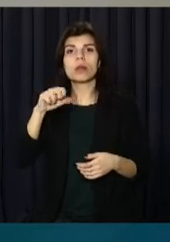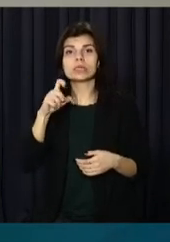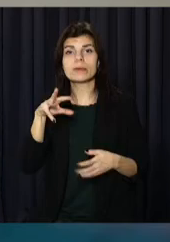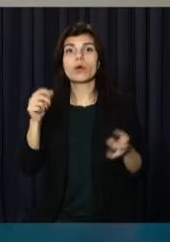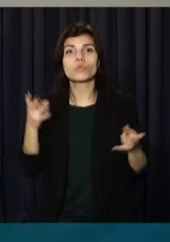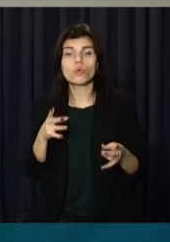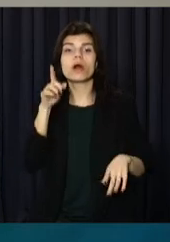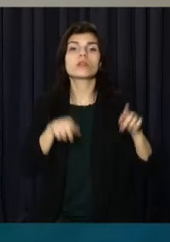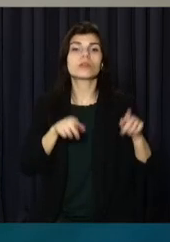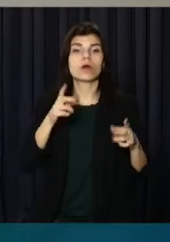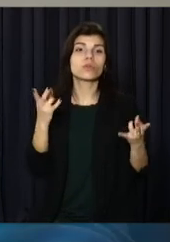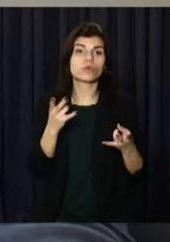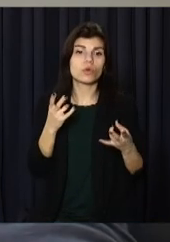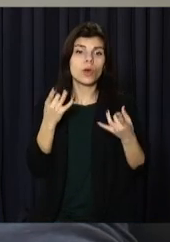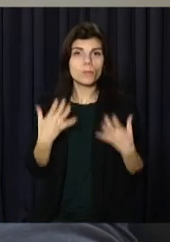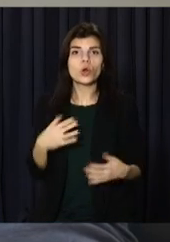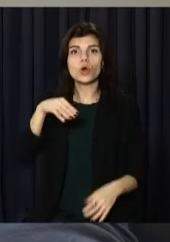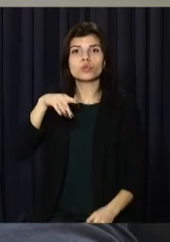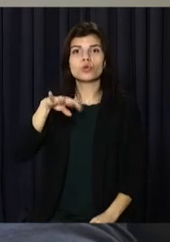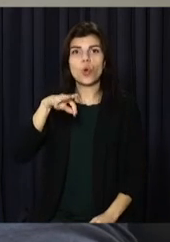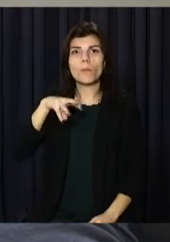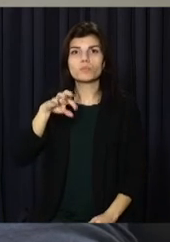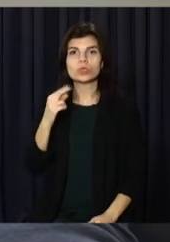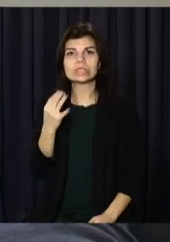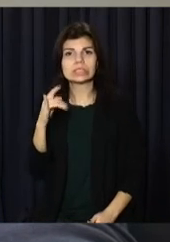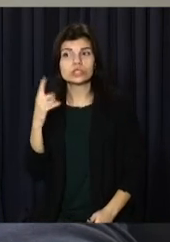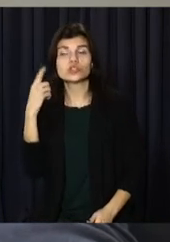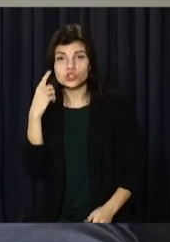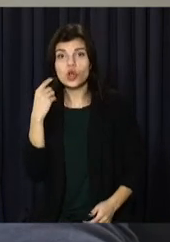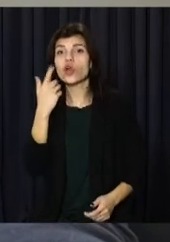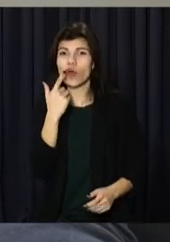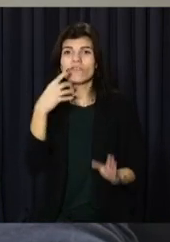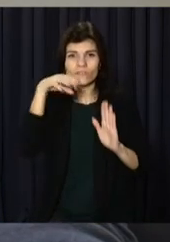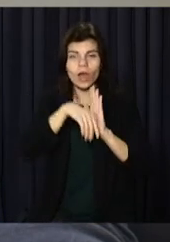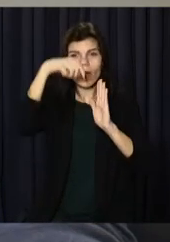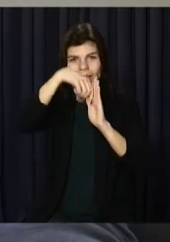Некоторим потрібна здача тромбоцитів, я теж учасник такої здачі крові.